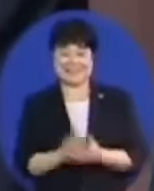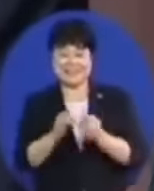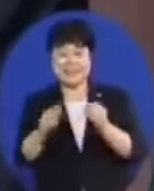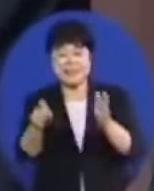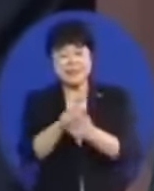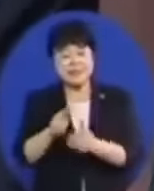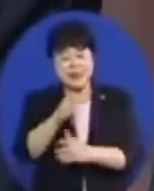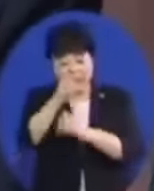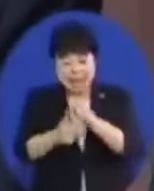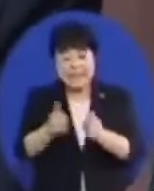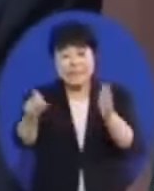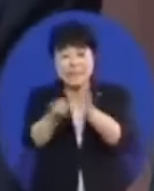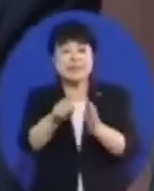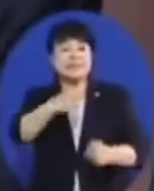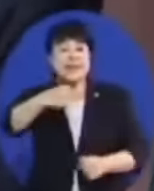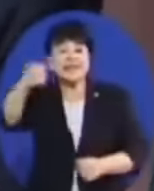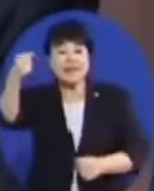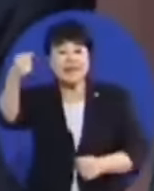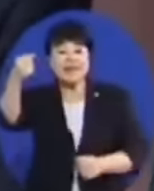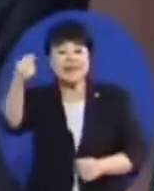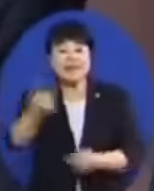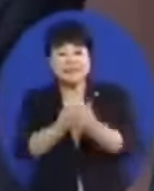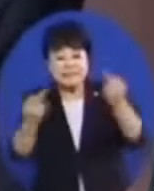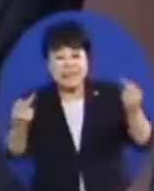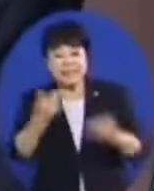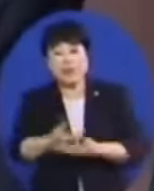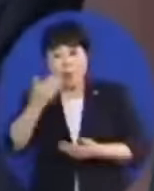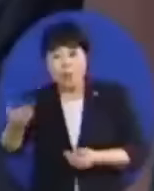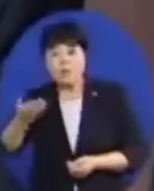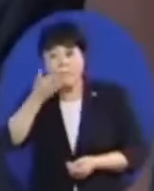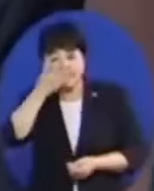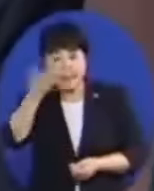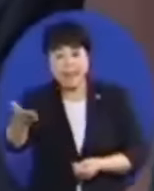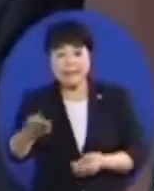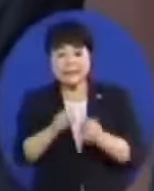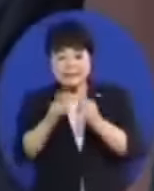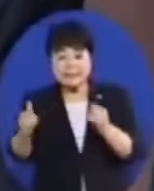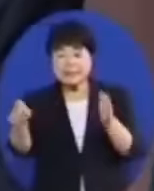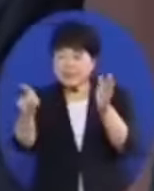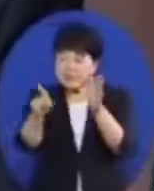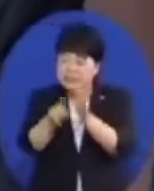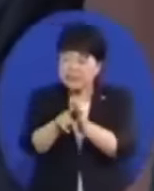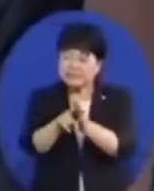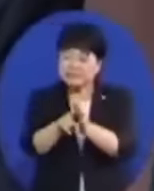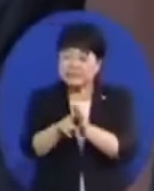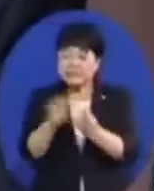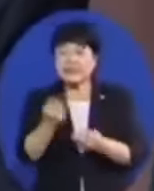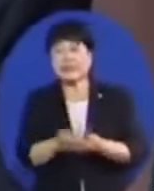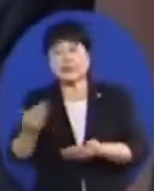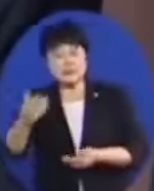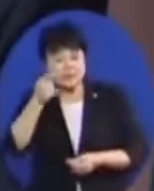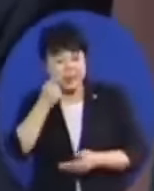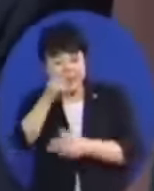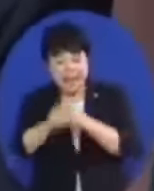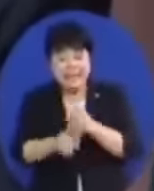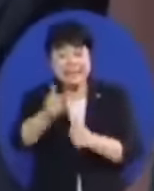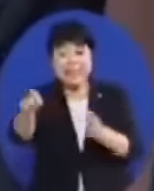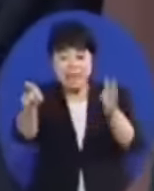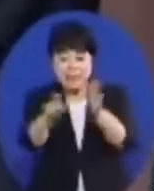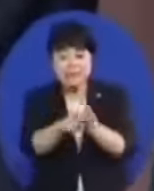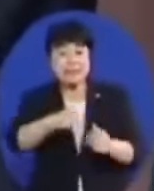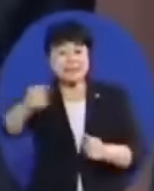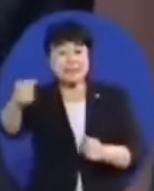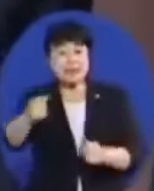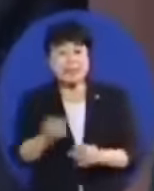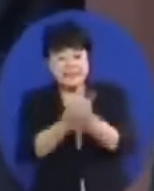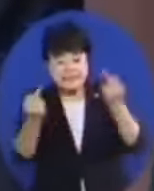인간의 믿음이 아닌 하나님의 믿음을 가져라. 그러면 대산도 옮겨간다. 사람들의 믿음으로는 산이 안 옮겨가지만은 하나님의 믿음을